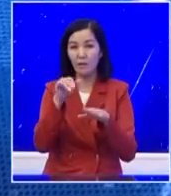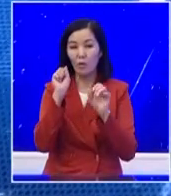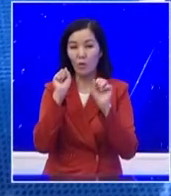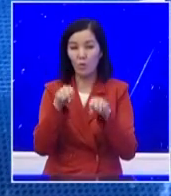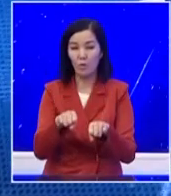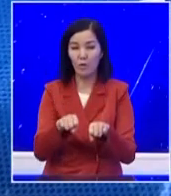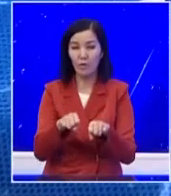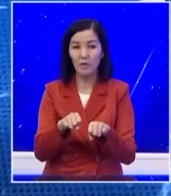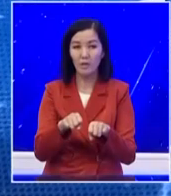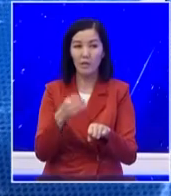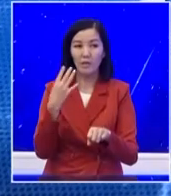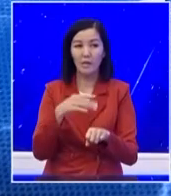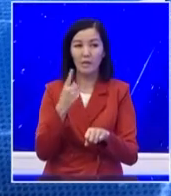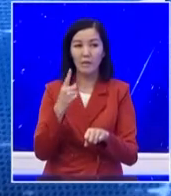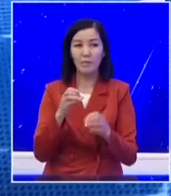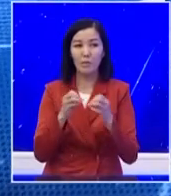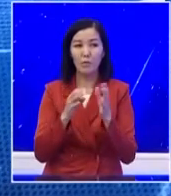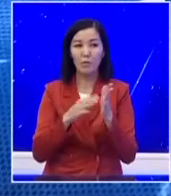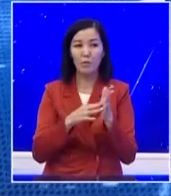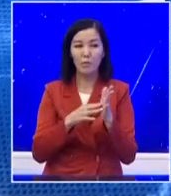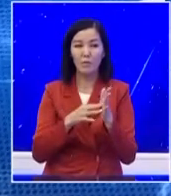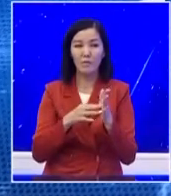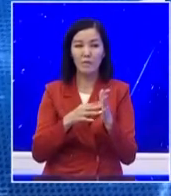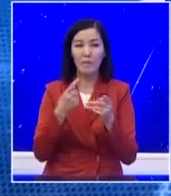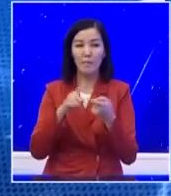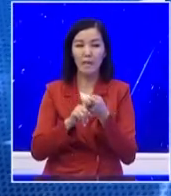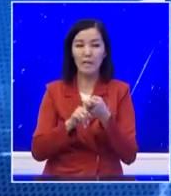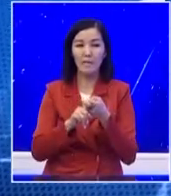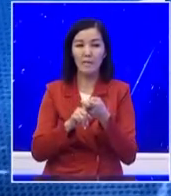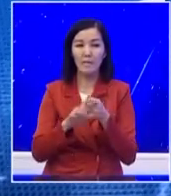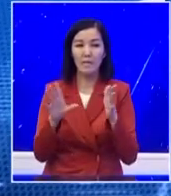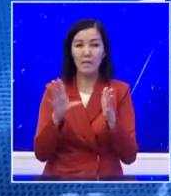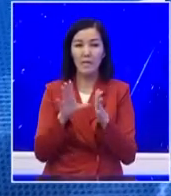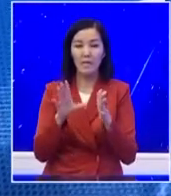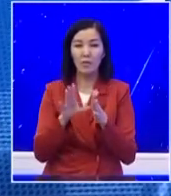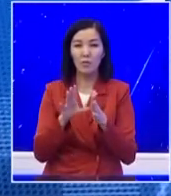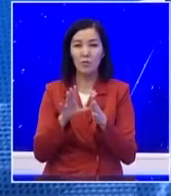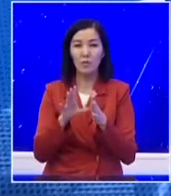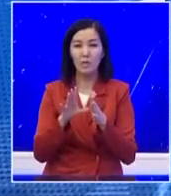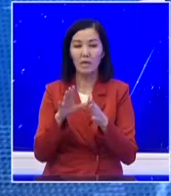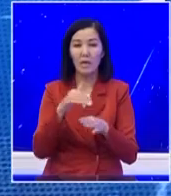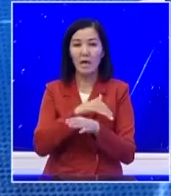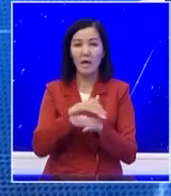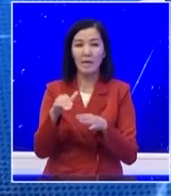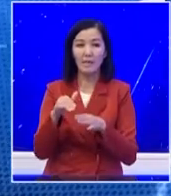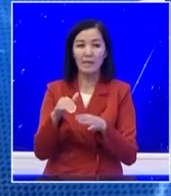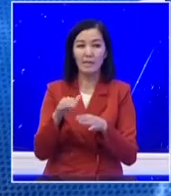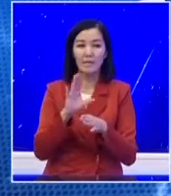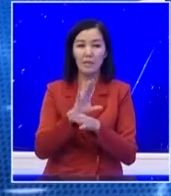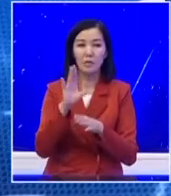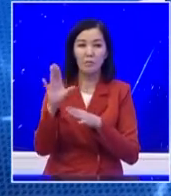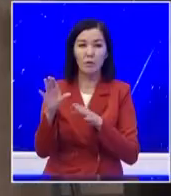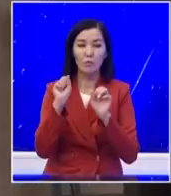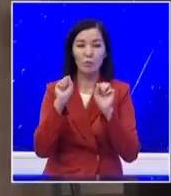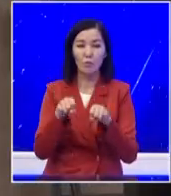сұраймыз. 41 19 18 байланыс телефоны және электрондық адресіміз Алматинск, Нижний пробел,